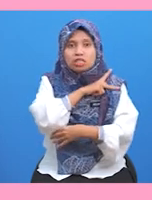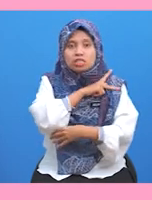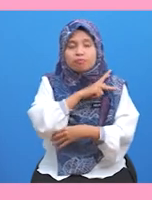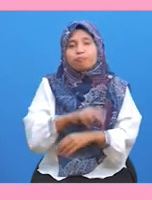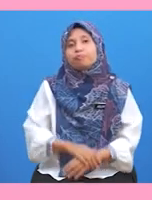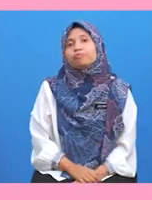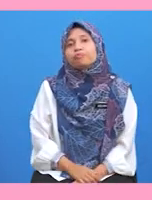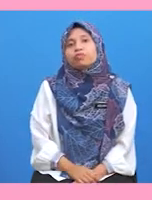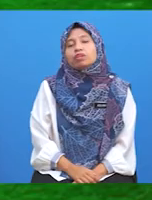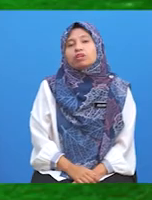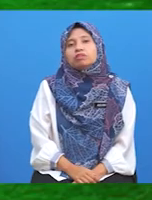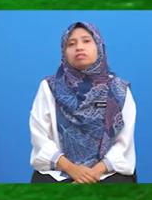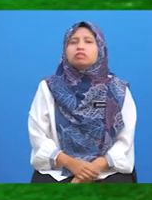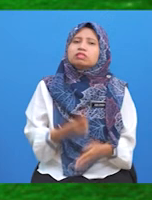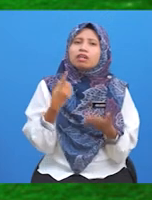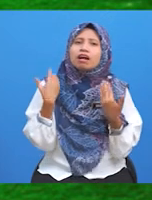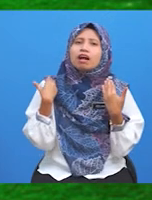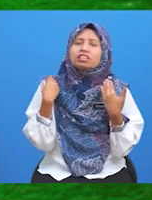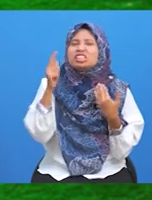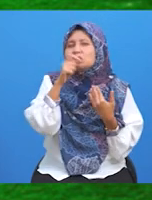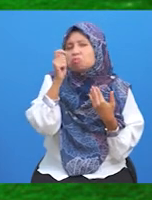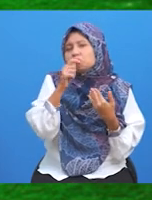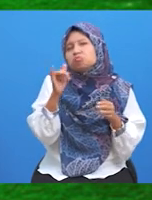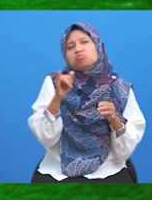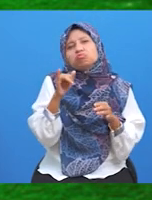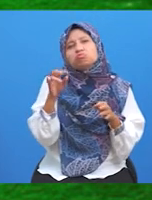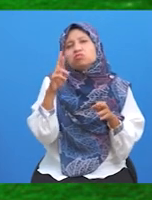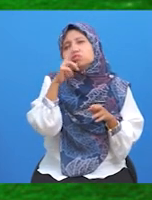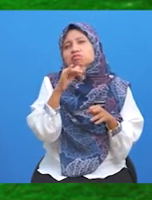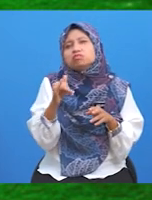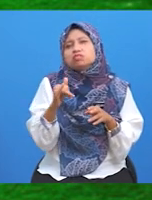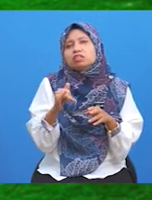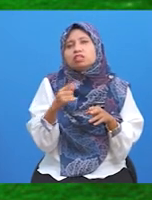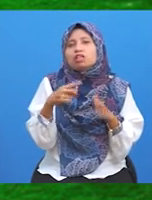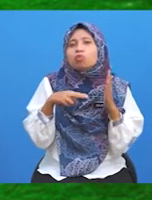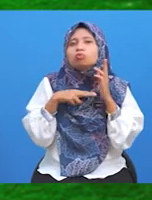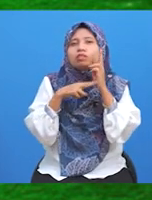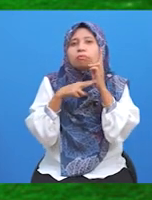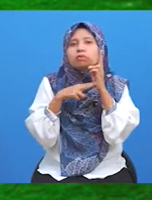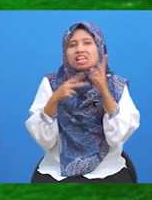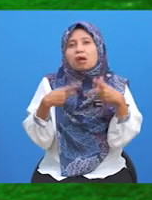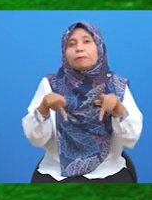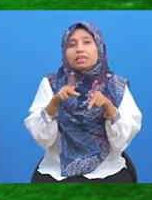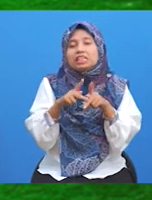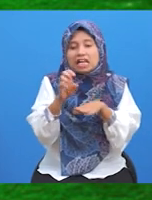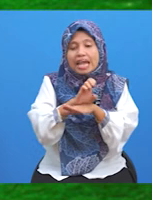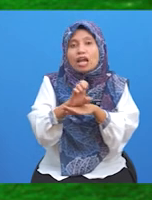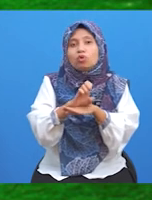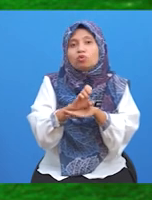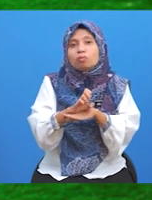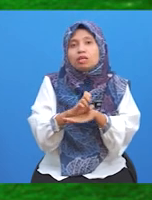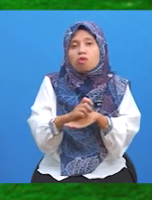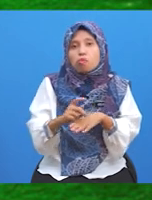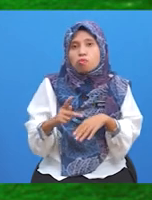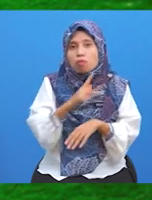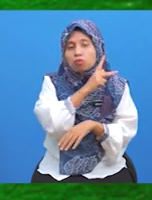tempatan. Ada muslihat rupanya. Ini lebih kepada mengutamakan kepentingan ekonomi kuasa